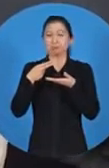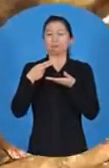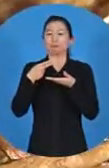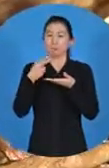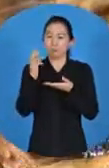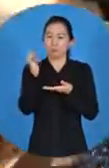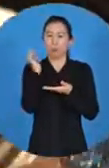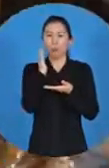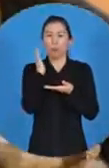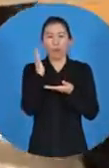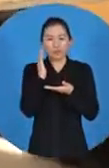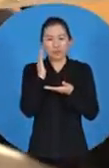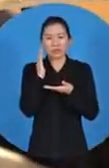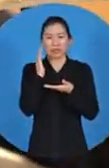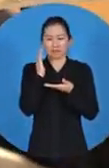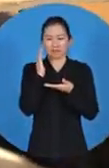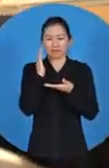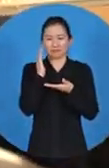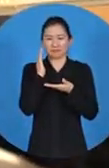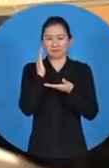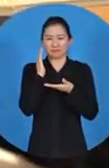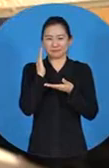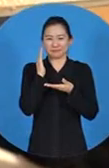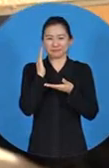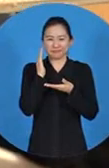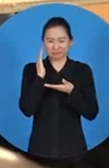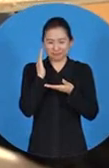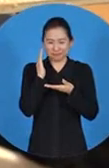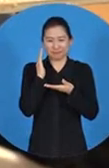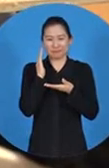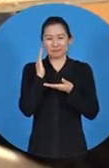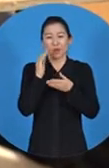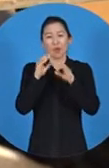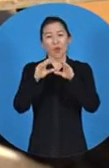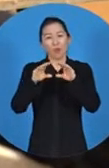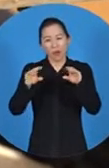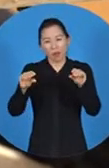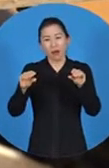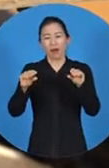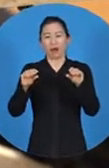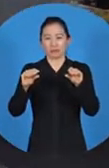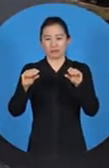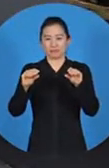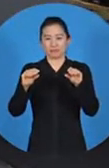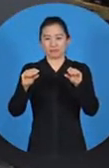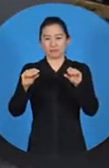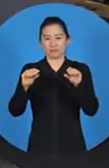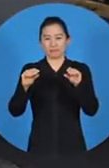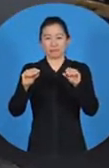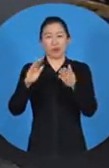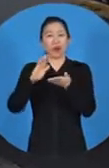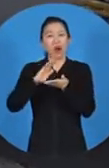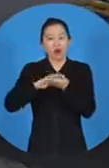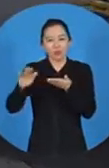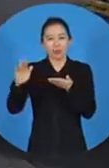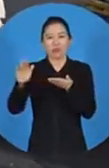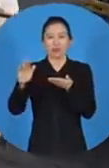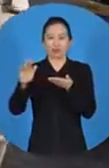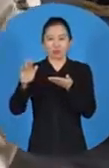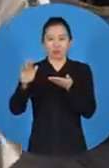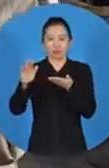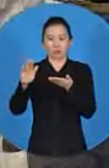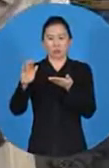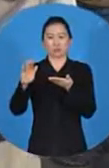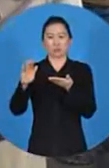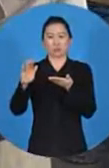うん、すごく美味しいです。 よかったです、はい、ありがとうございます。あ のもちろん柔らかいんですけども、はい、結構あっさりしてますね。 そうなん